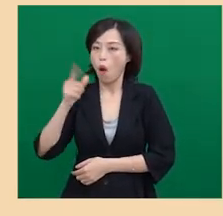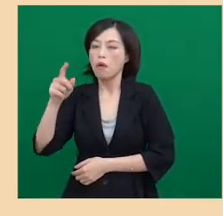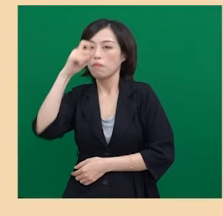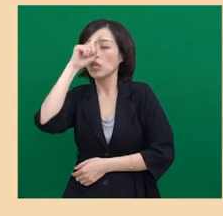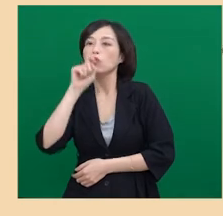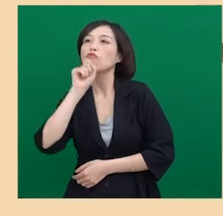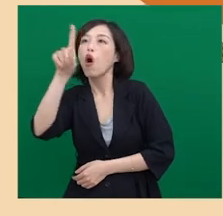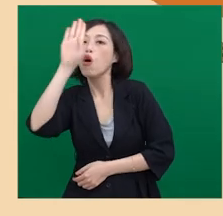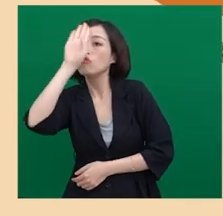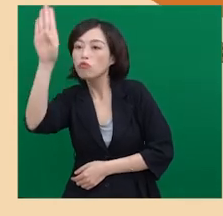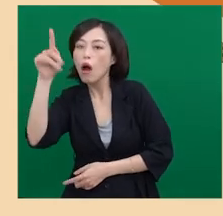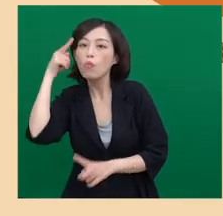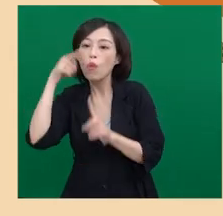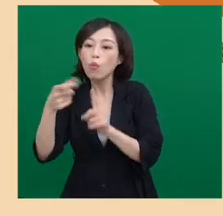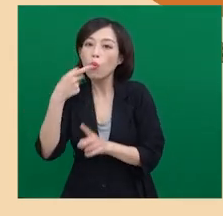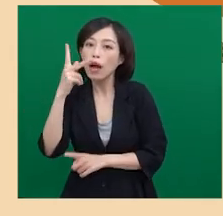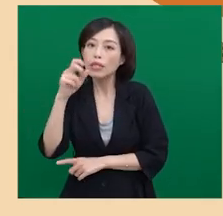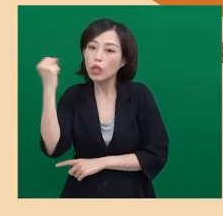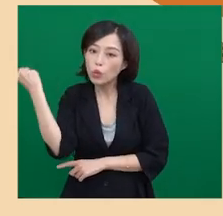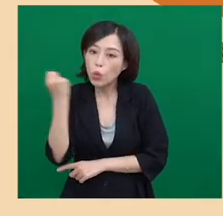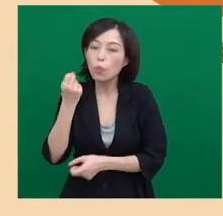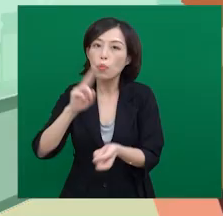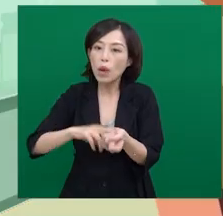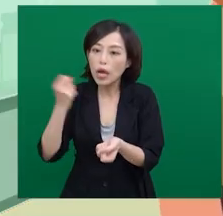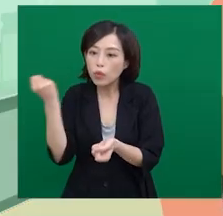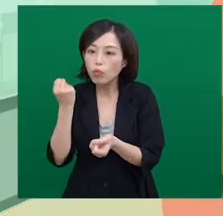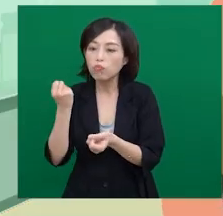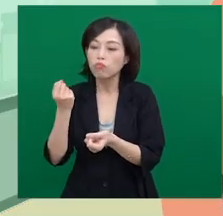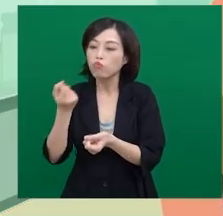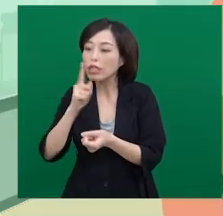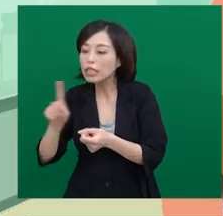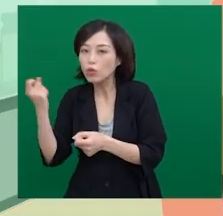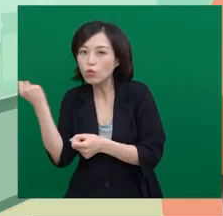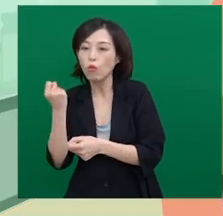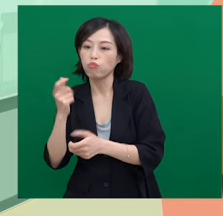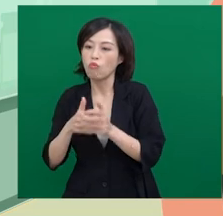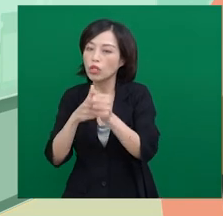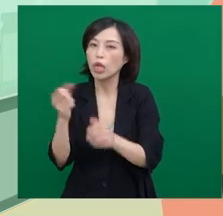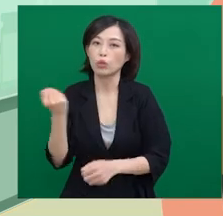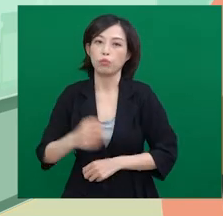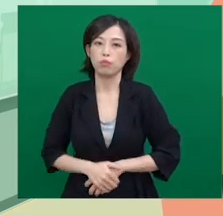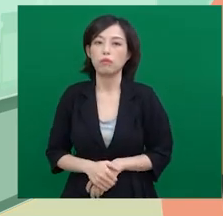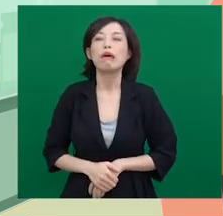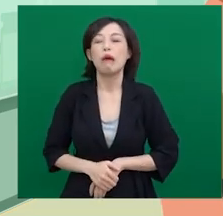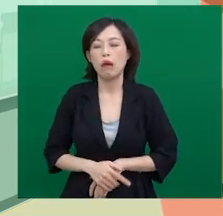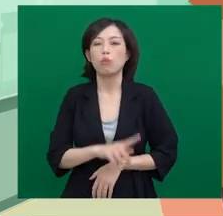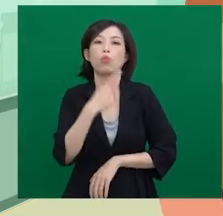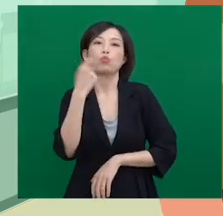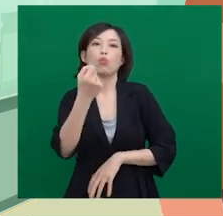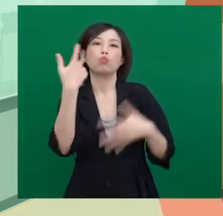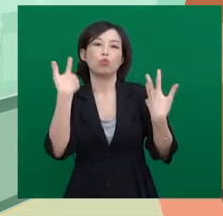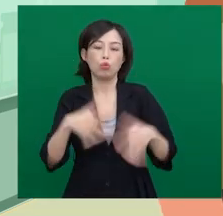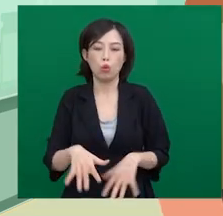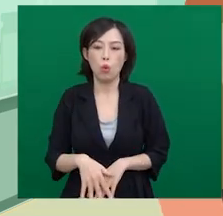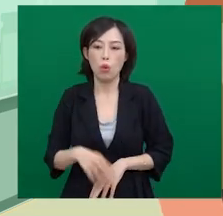để mua và dùng kháng sinh đúng bệnh, đúng liều và đúng chỉ dẫn. Bác sĩ Trống nói đúng quá, anh em bán thuốc thú y không cẩn thận